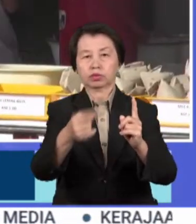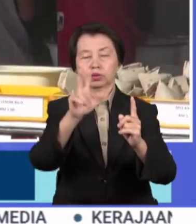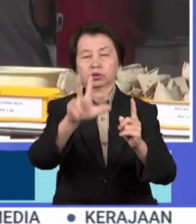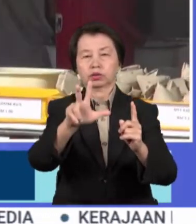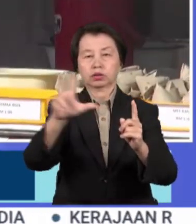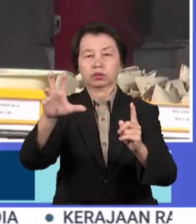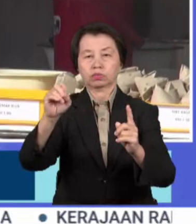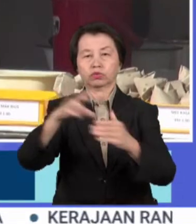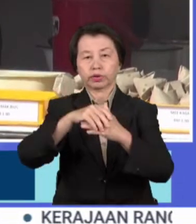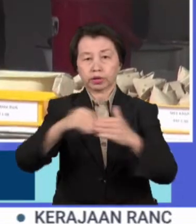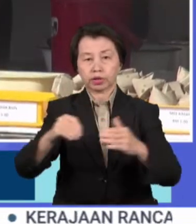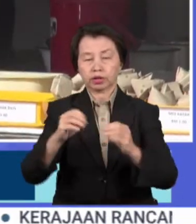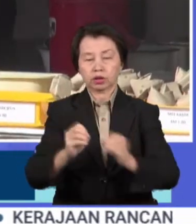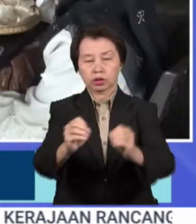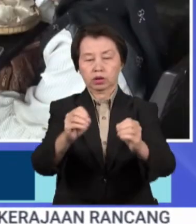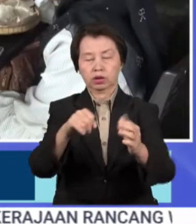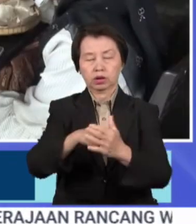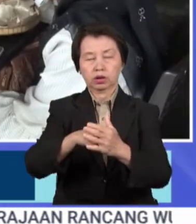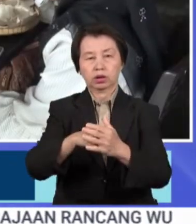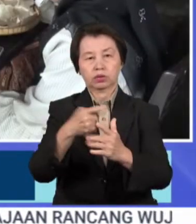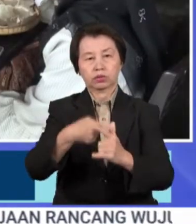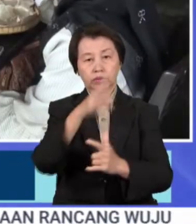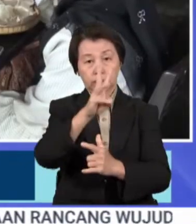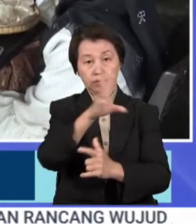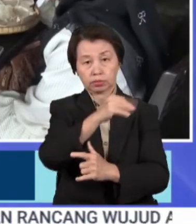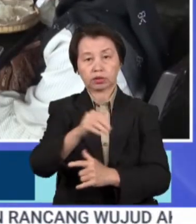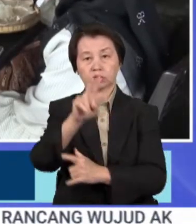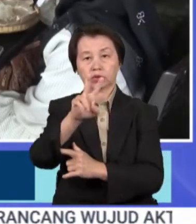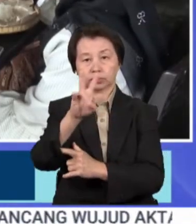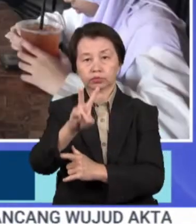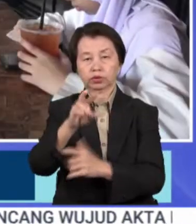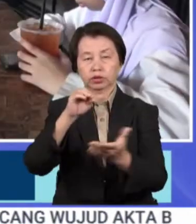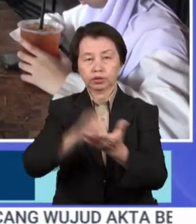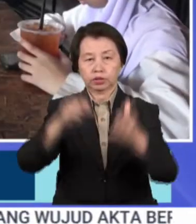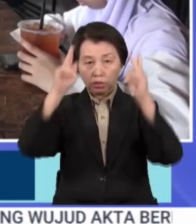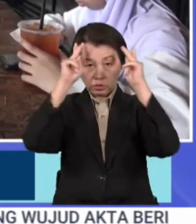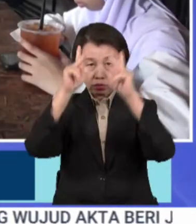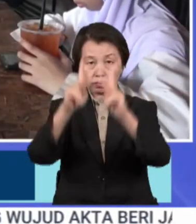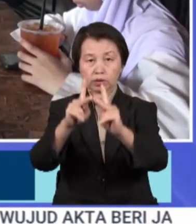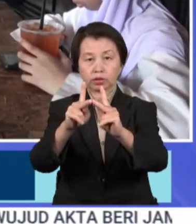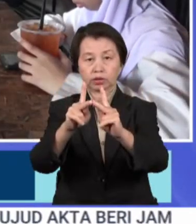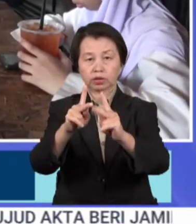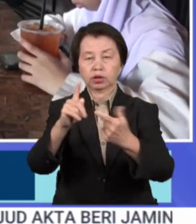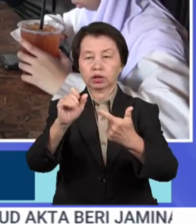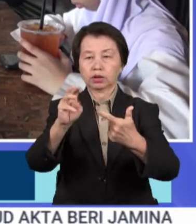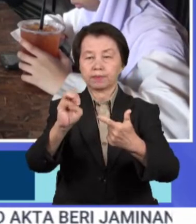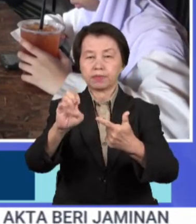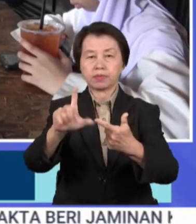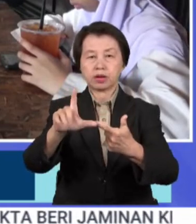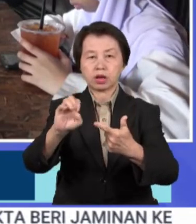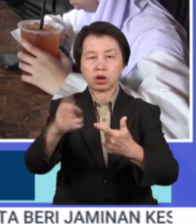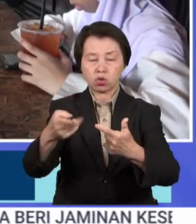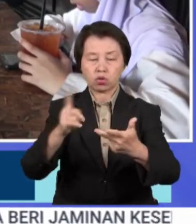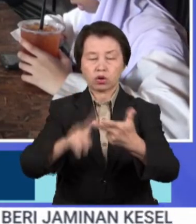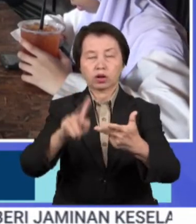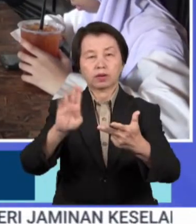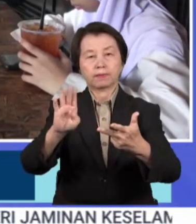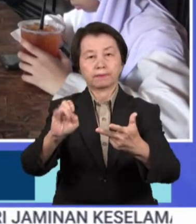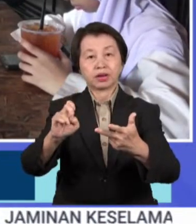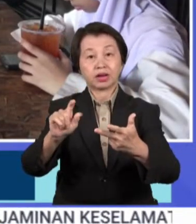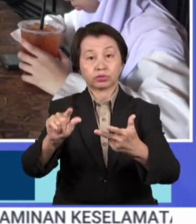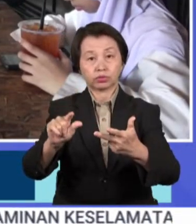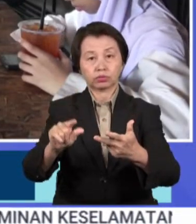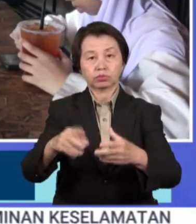RM112,350 dalam operasi pada 26 dan 27 di Kuantan, Temerloh dan Bentong. Kompaun dikeluarkan